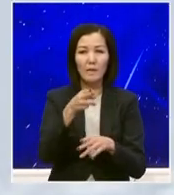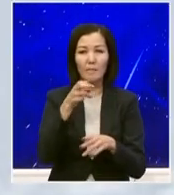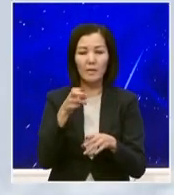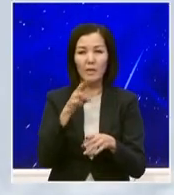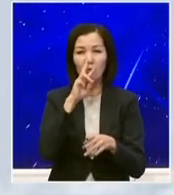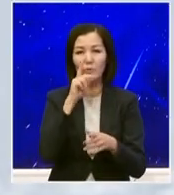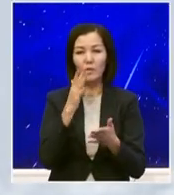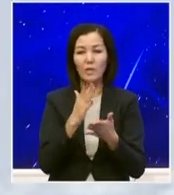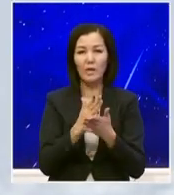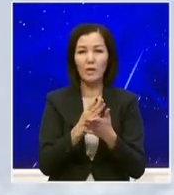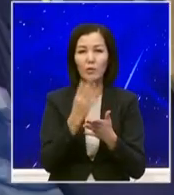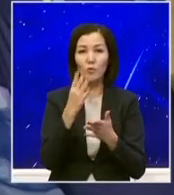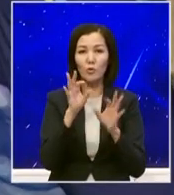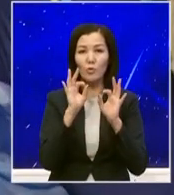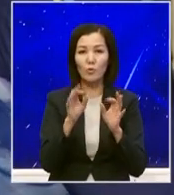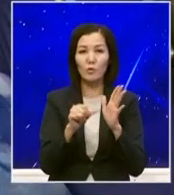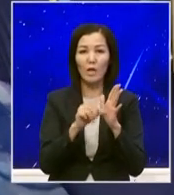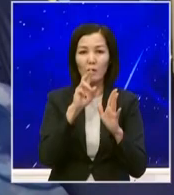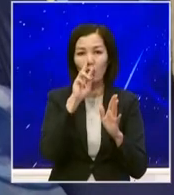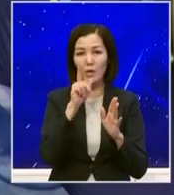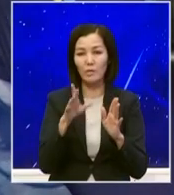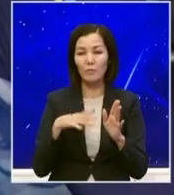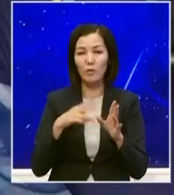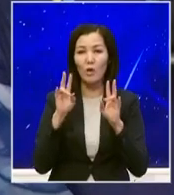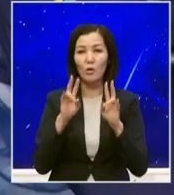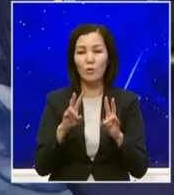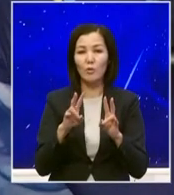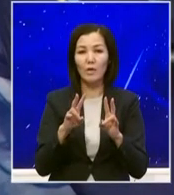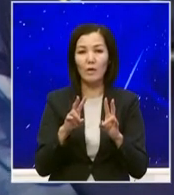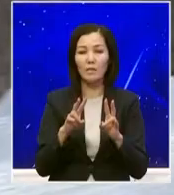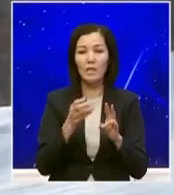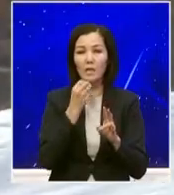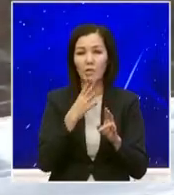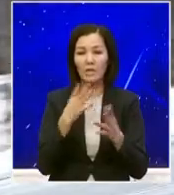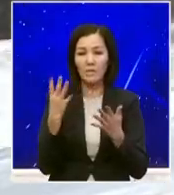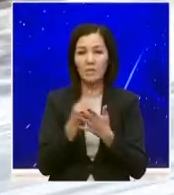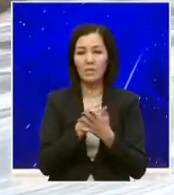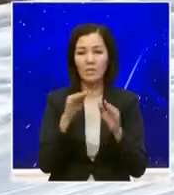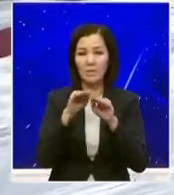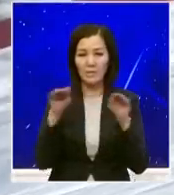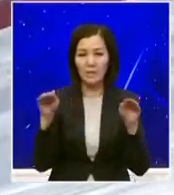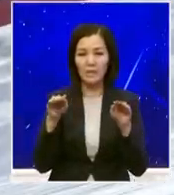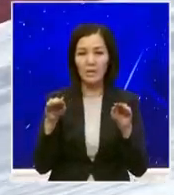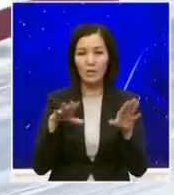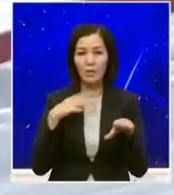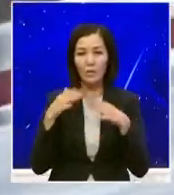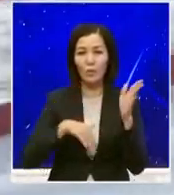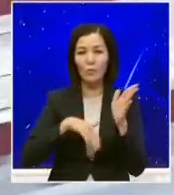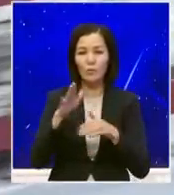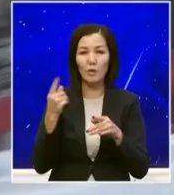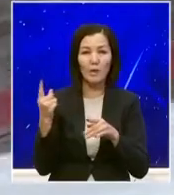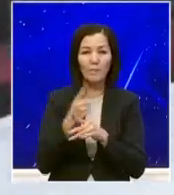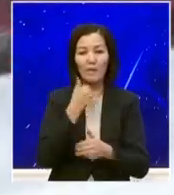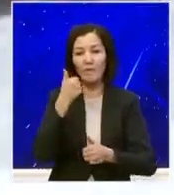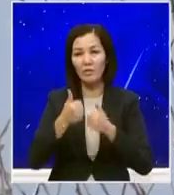Атқан 10 оғының 4-еуі ғана нысанаға дәл тиген. Дегенмен мамандар оның көрсеткішін жақсыға бағалап отыр. Өйткені бұл Әсеттің бірінші